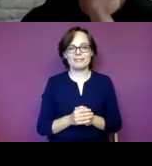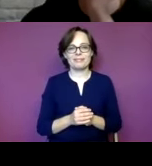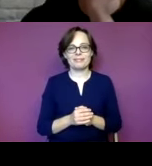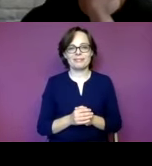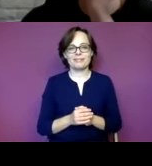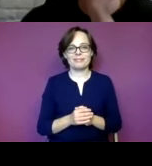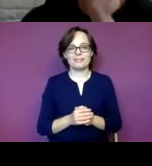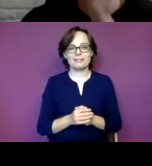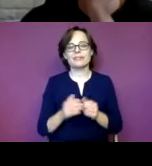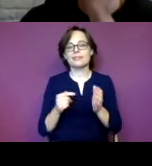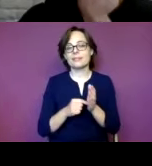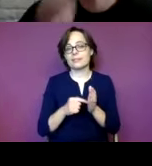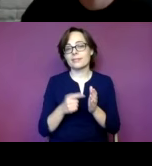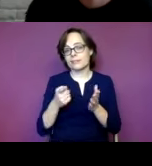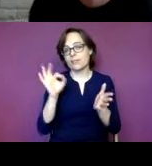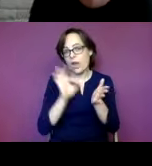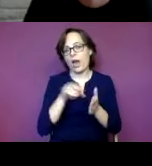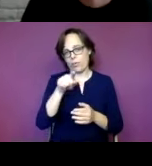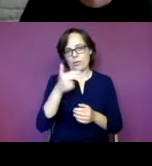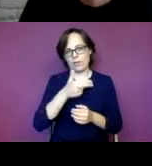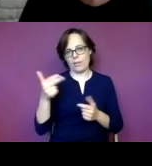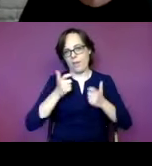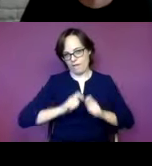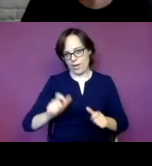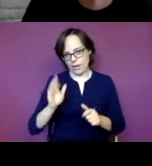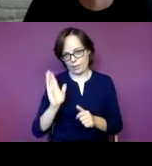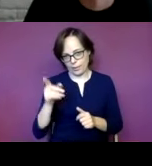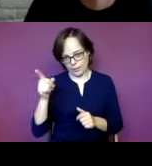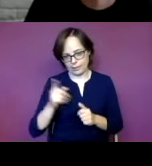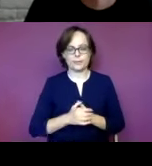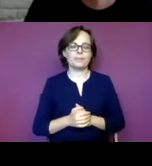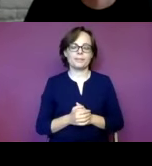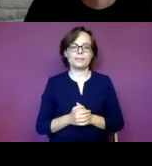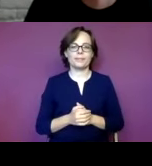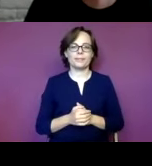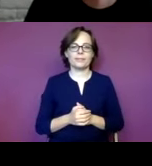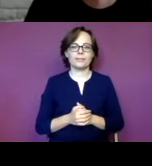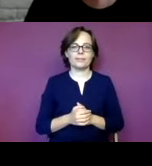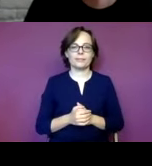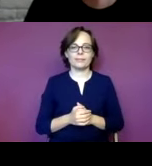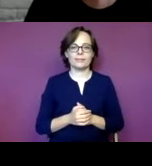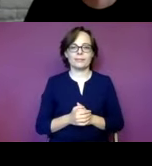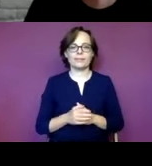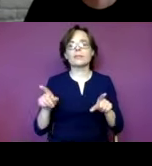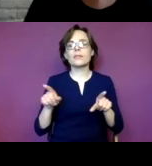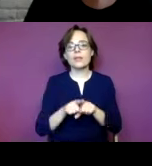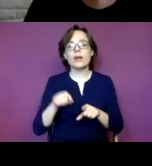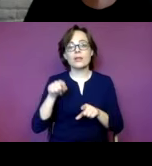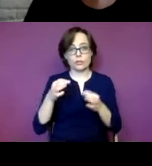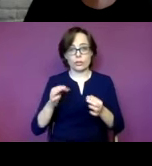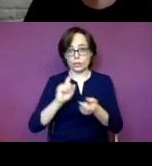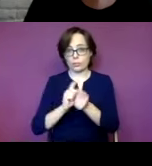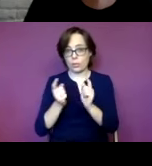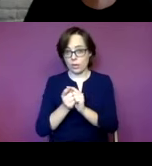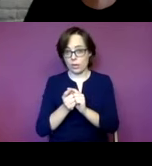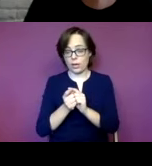która będzie właśnie ten temat wsi poruszała. Jest też poniekąd kontynuacją spotkania